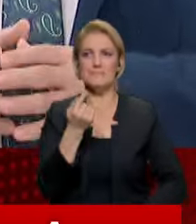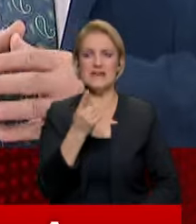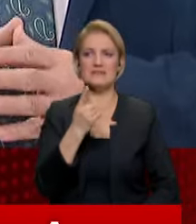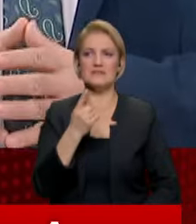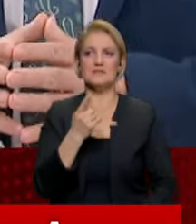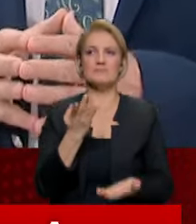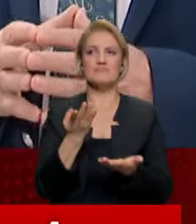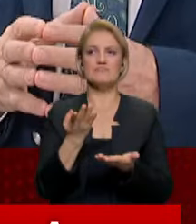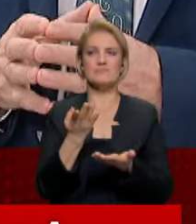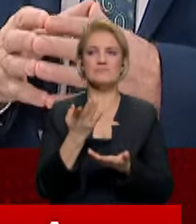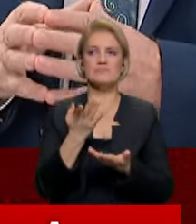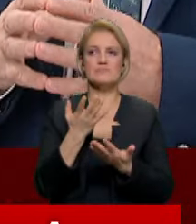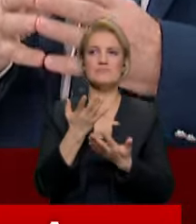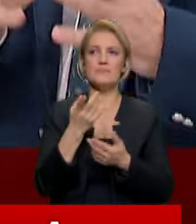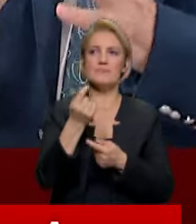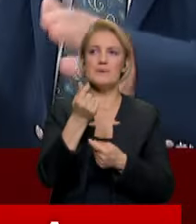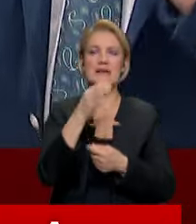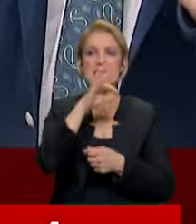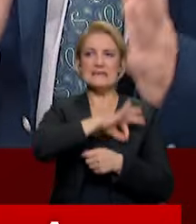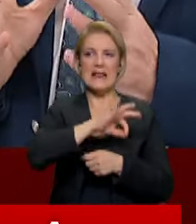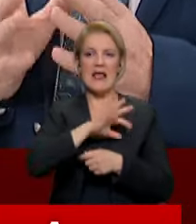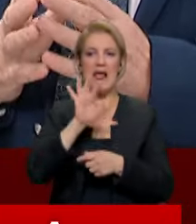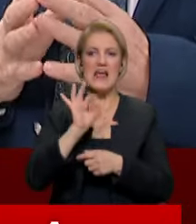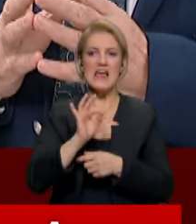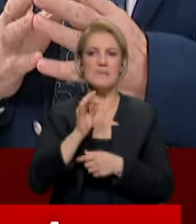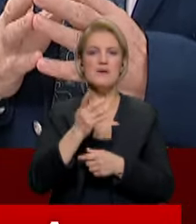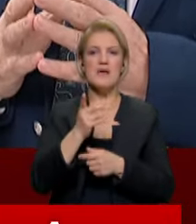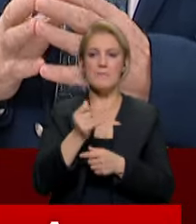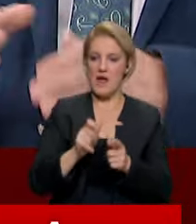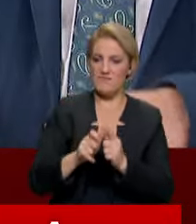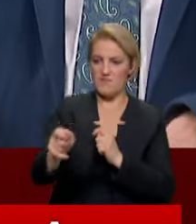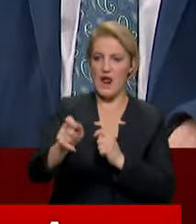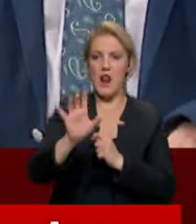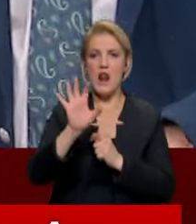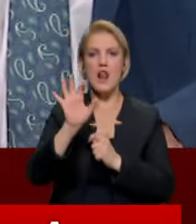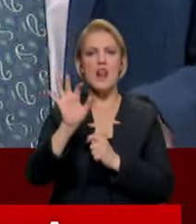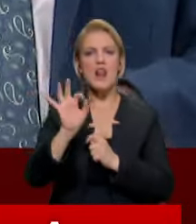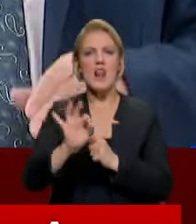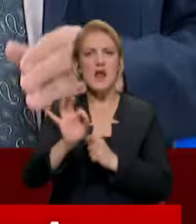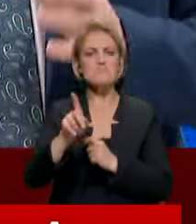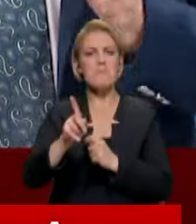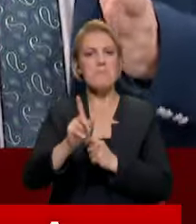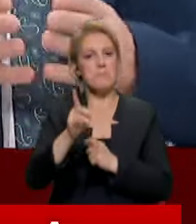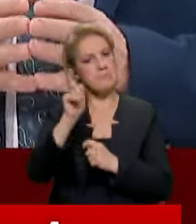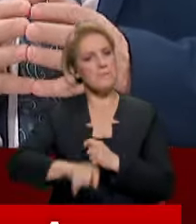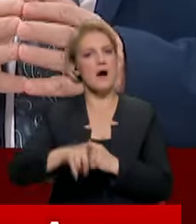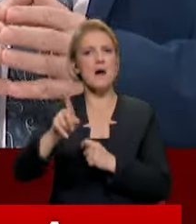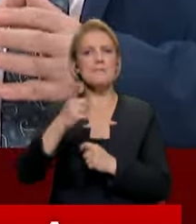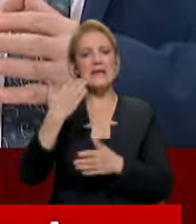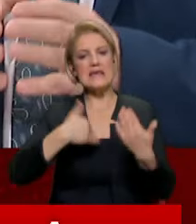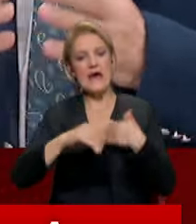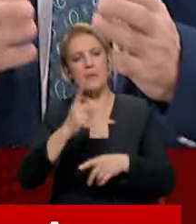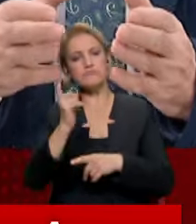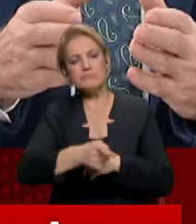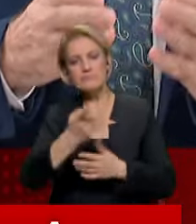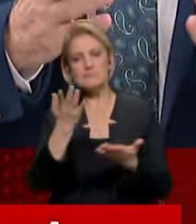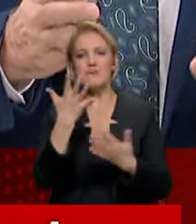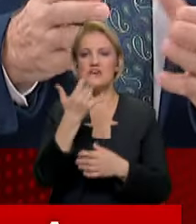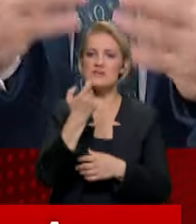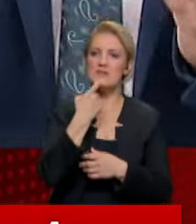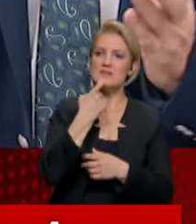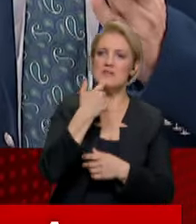maddi menfaat sağladıktan sonra hemen hemen işlemeyecek suç yok gibi ve böyle insanlara Hani birisini yaraladığı için 5 yıl